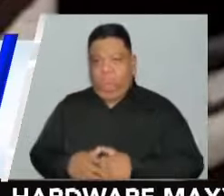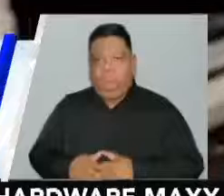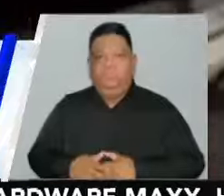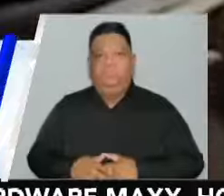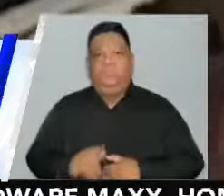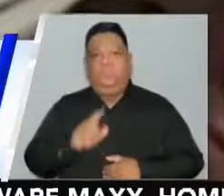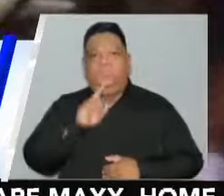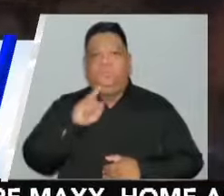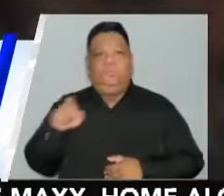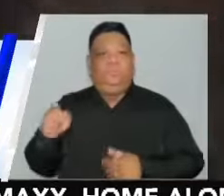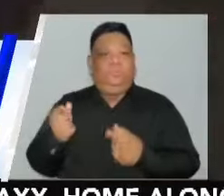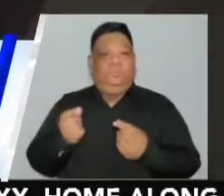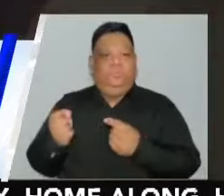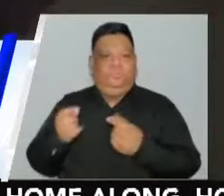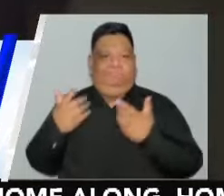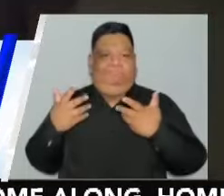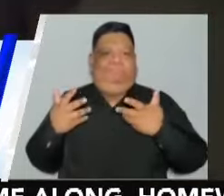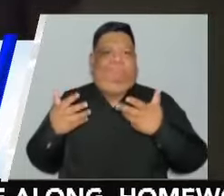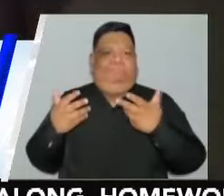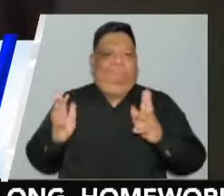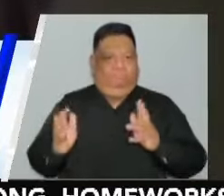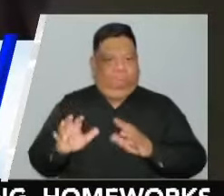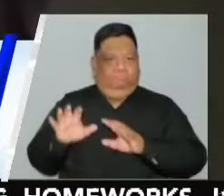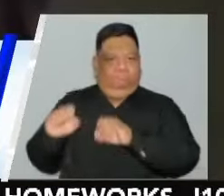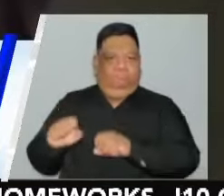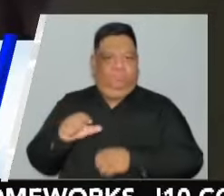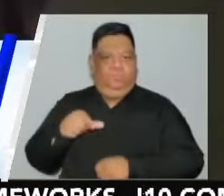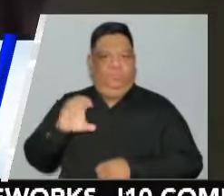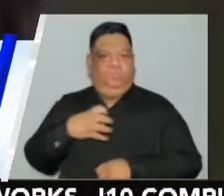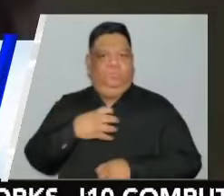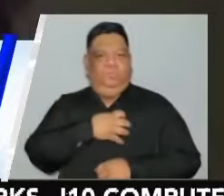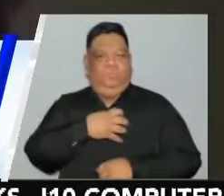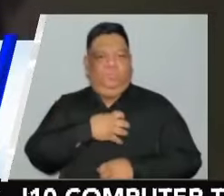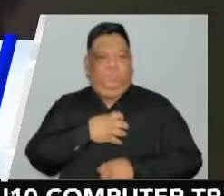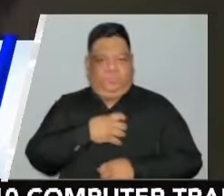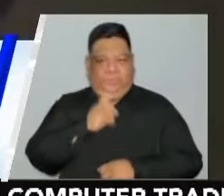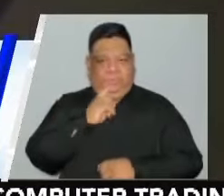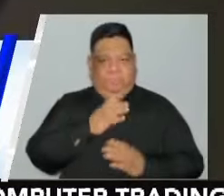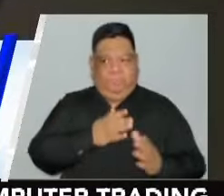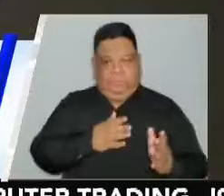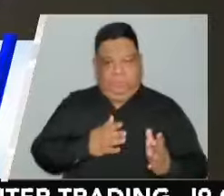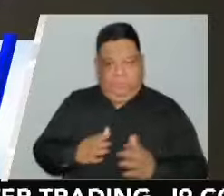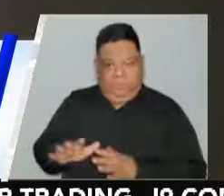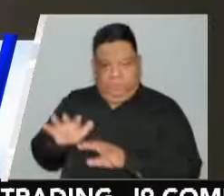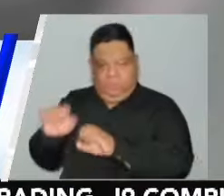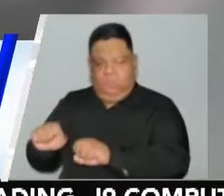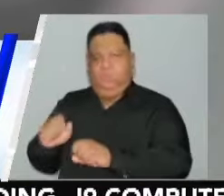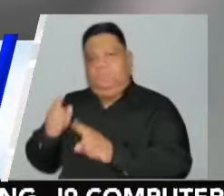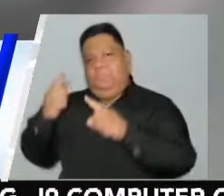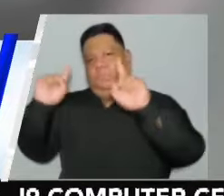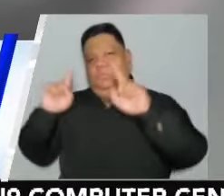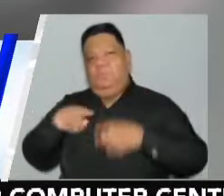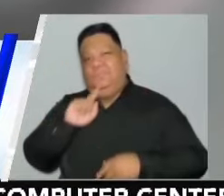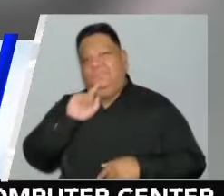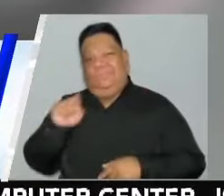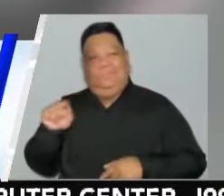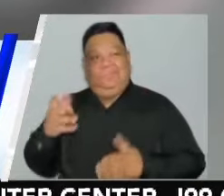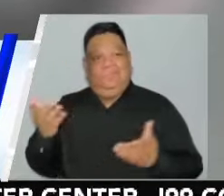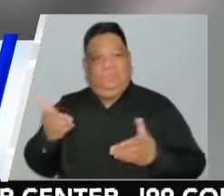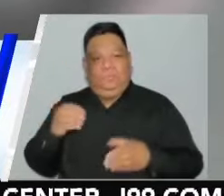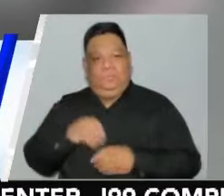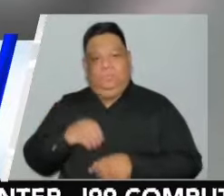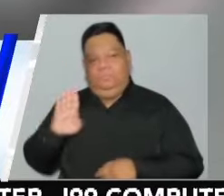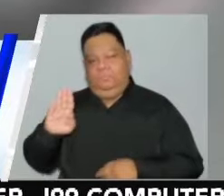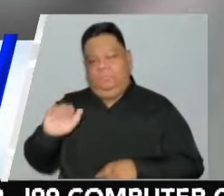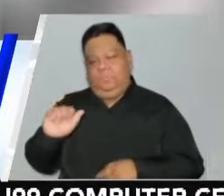Quezon City Police District sa isang buy-bust operation maghahating gabi ng Huwebes sa Batasan, Quezon City. Motorcycle taxi rider